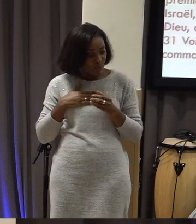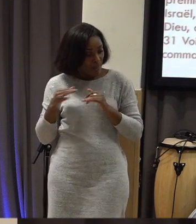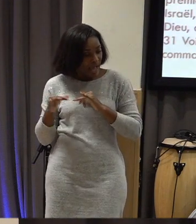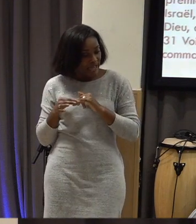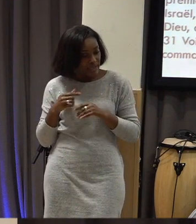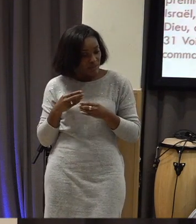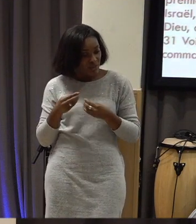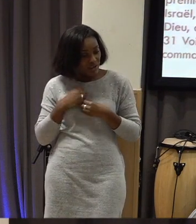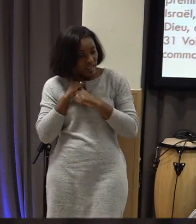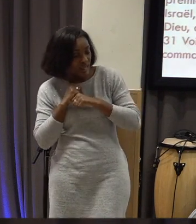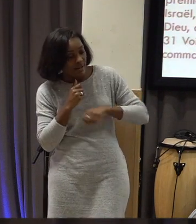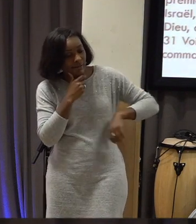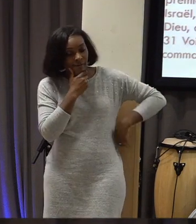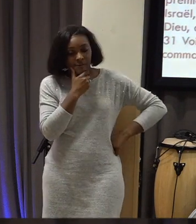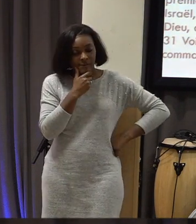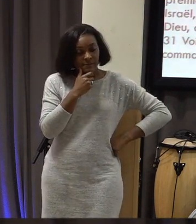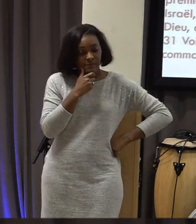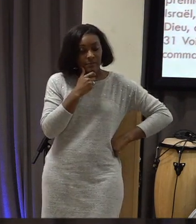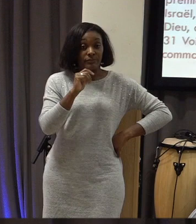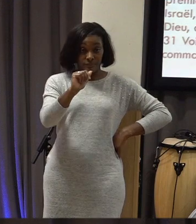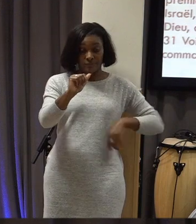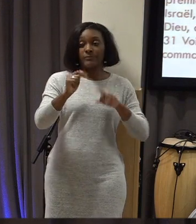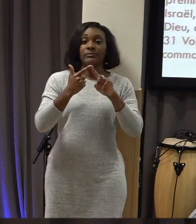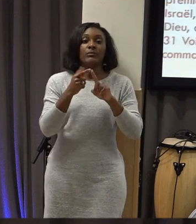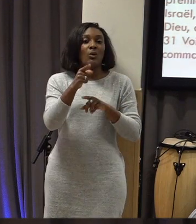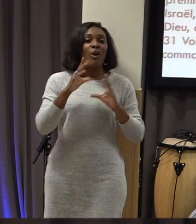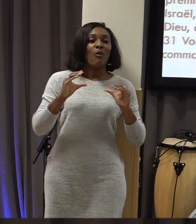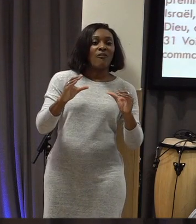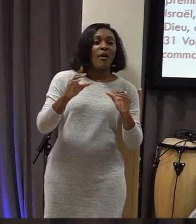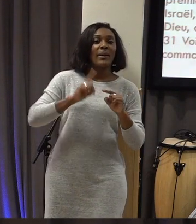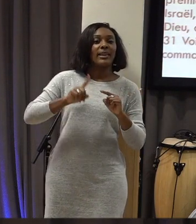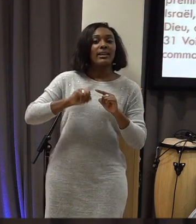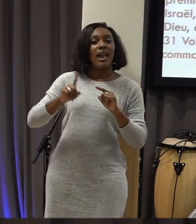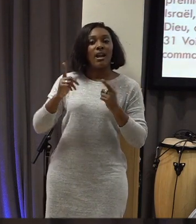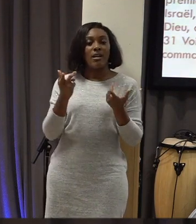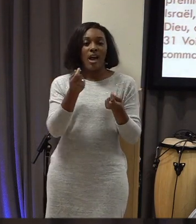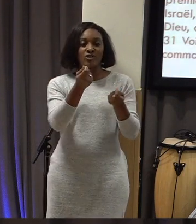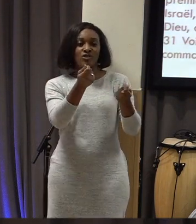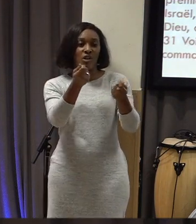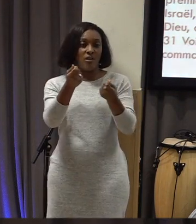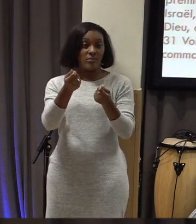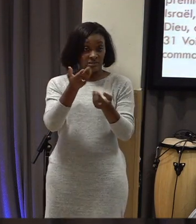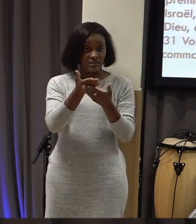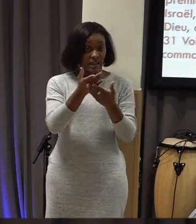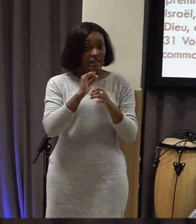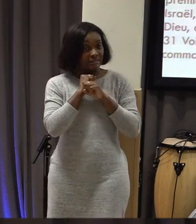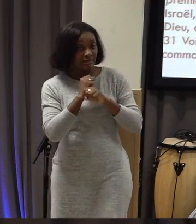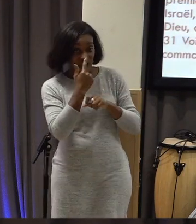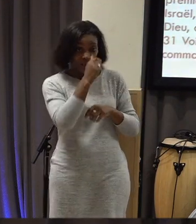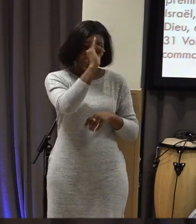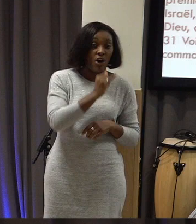Est-ce que ton confort matériel, pour toi qui vis bien, est une idole pour toi? Est-ce que ton